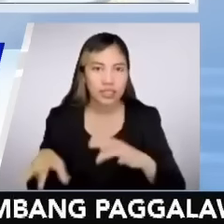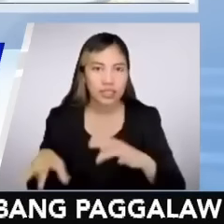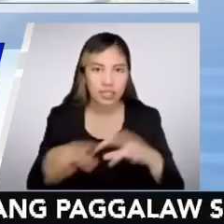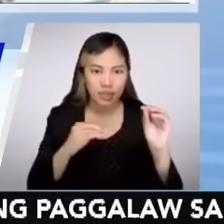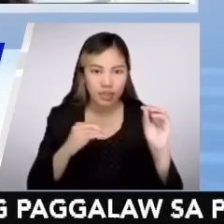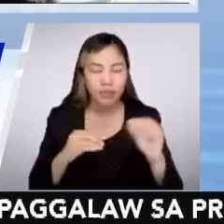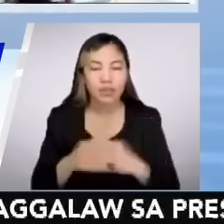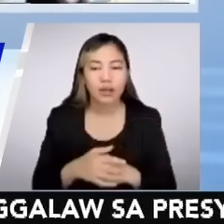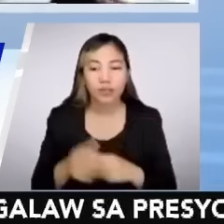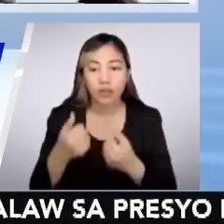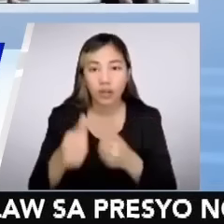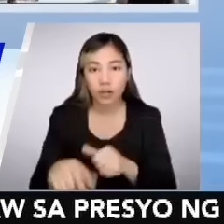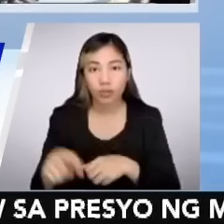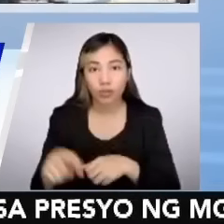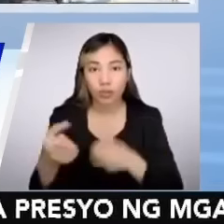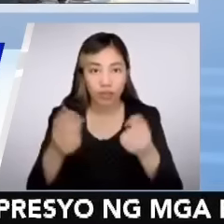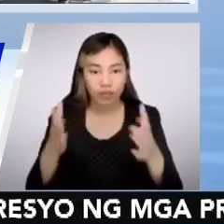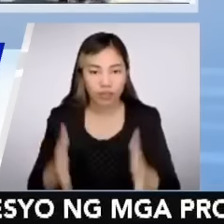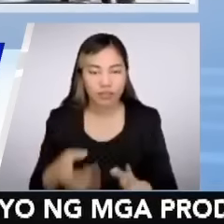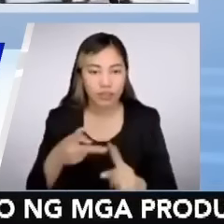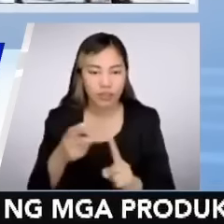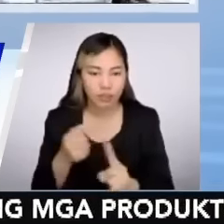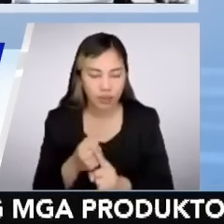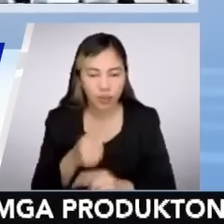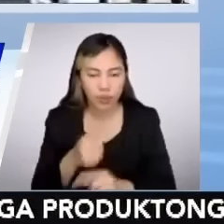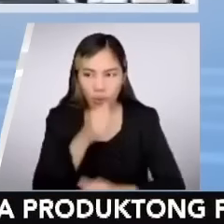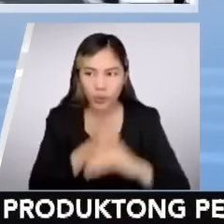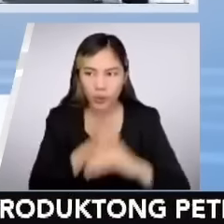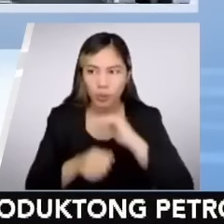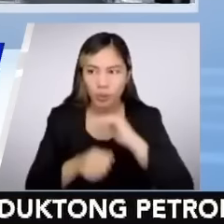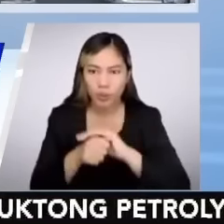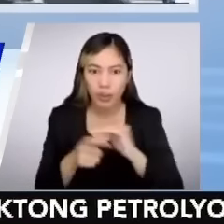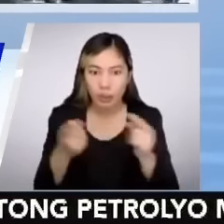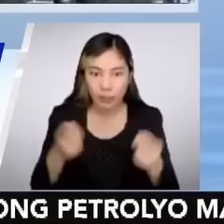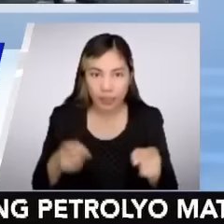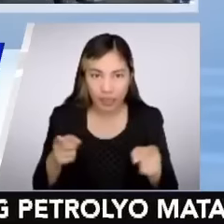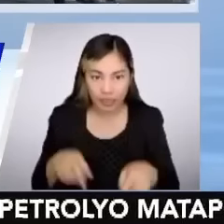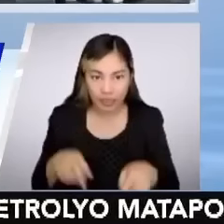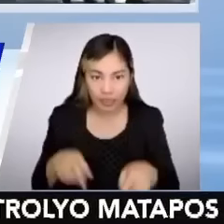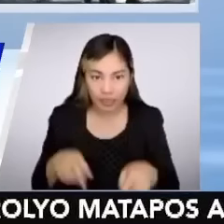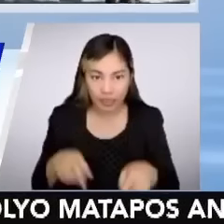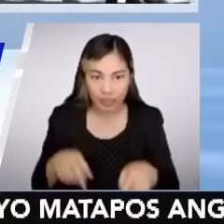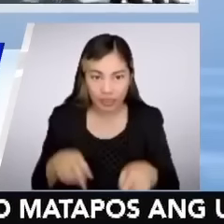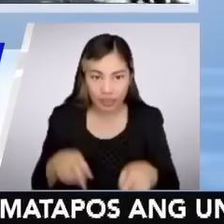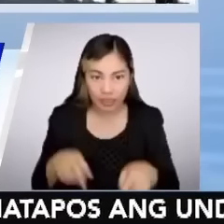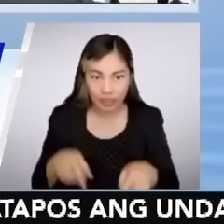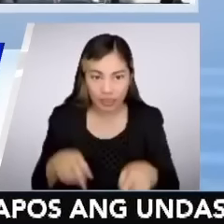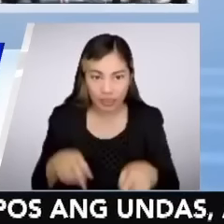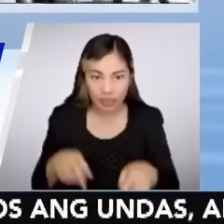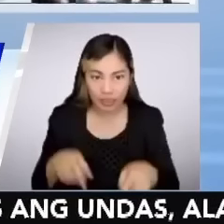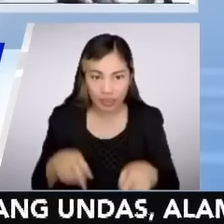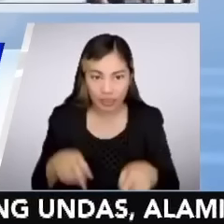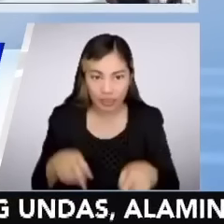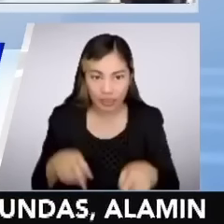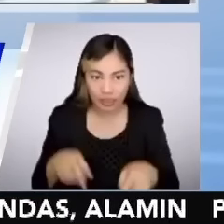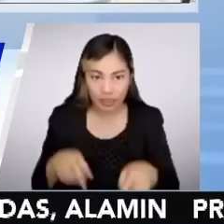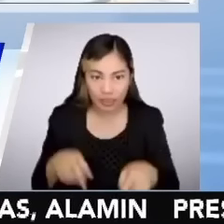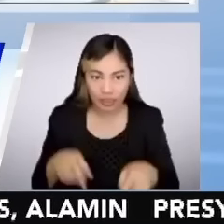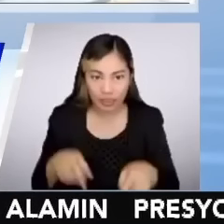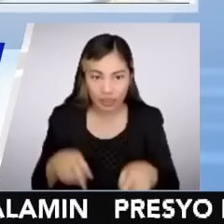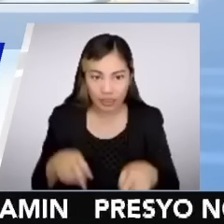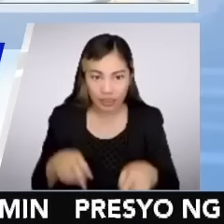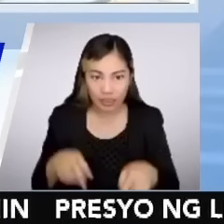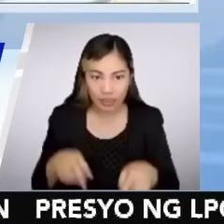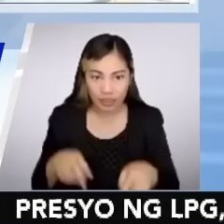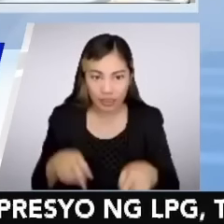na nakapagtago habang nagaganap ang panloloob. Sa backtracking ng pulisya, natuklasan na magkakakilala ang driver na sumunod